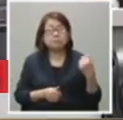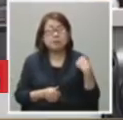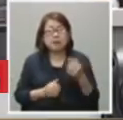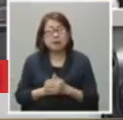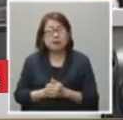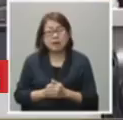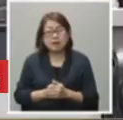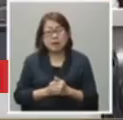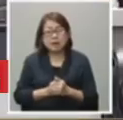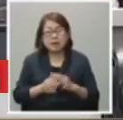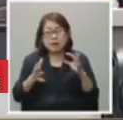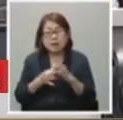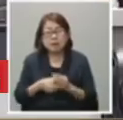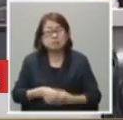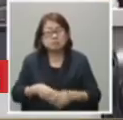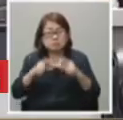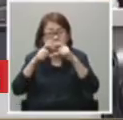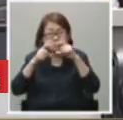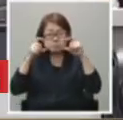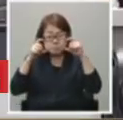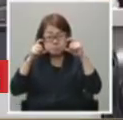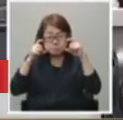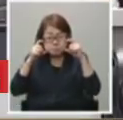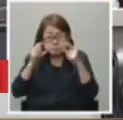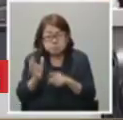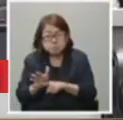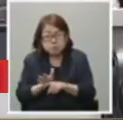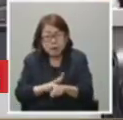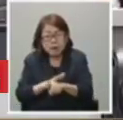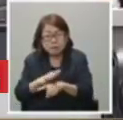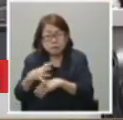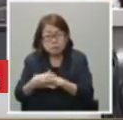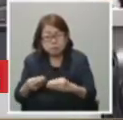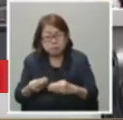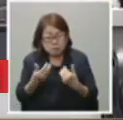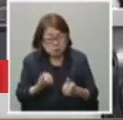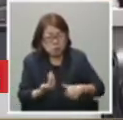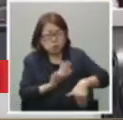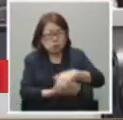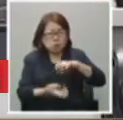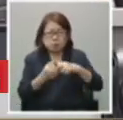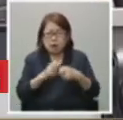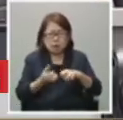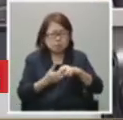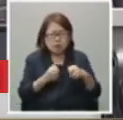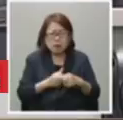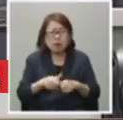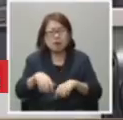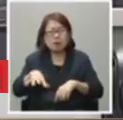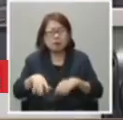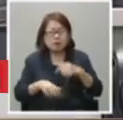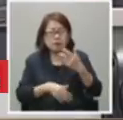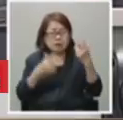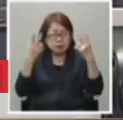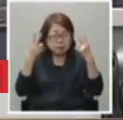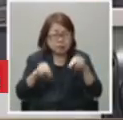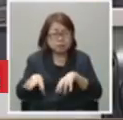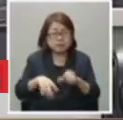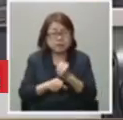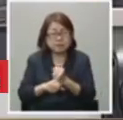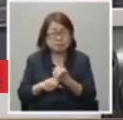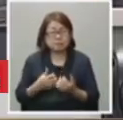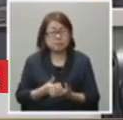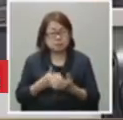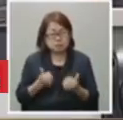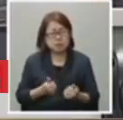91มาผสมผสานกับการบริหารราชการแผ่นดินของท่านนายกรัฐมนตรีความมั่นคงที่ท่านพยาย